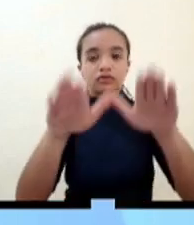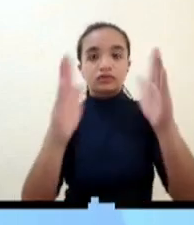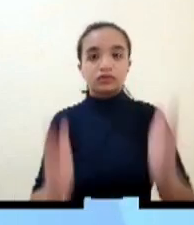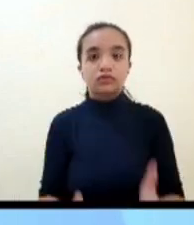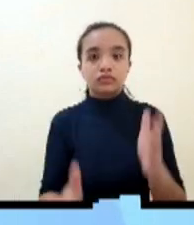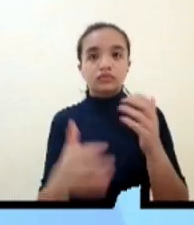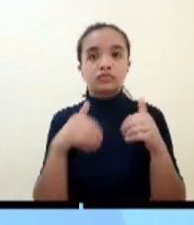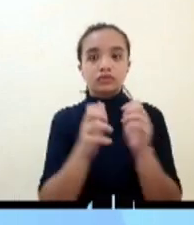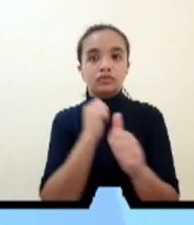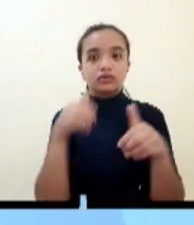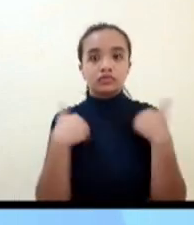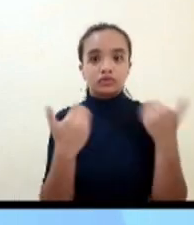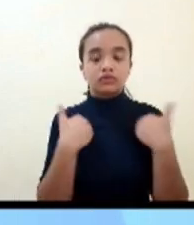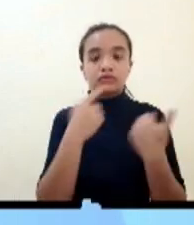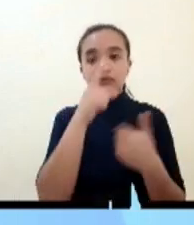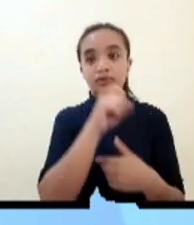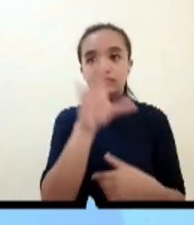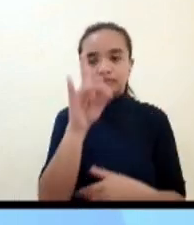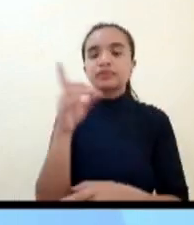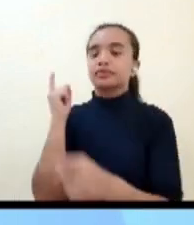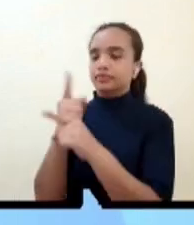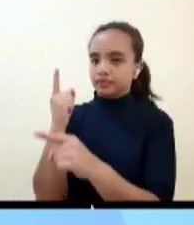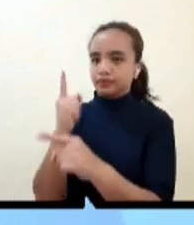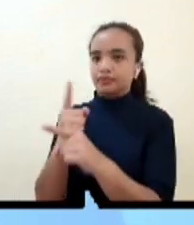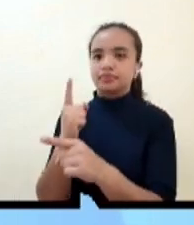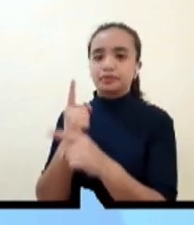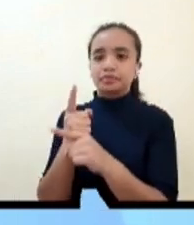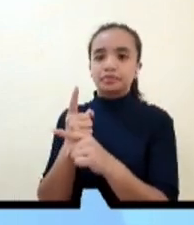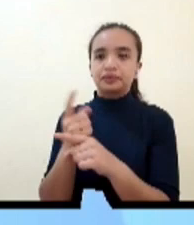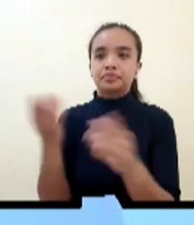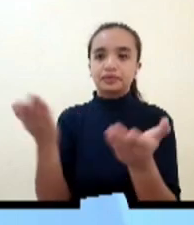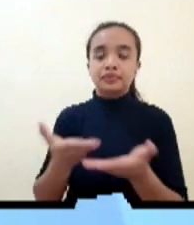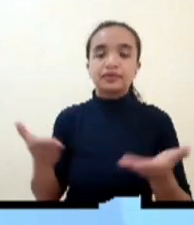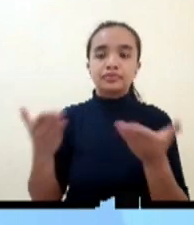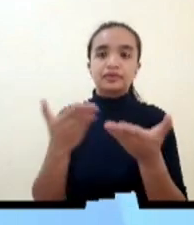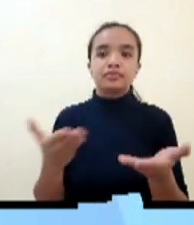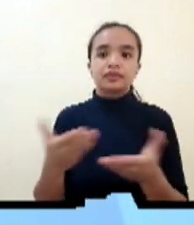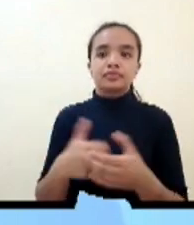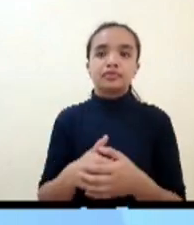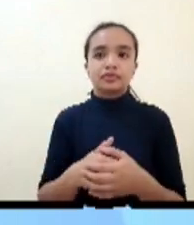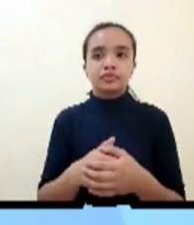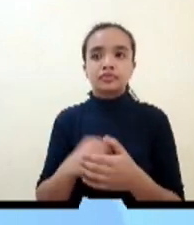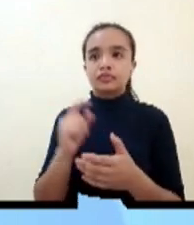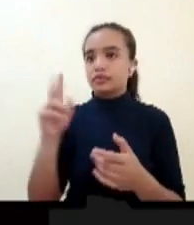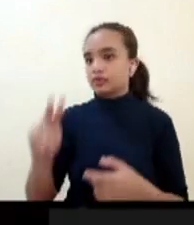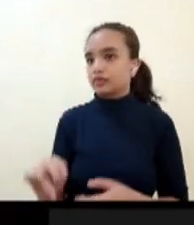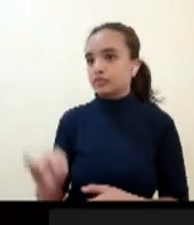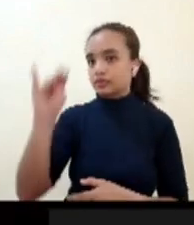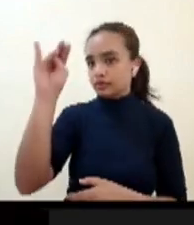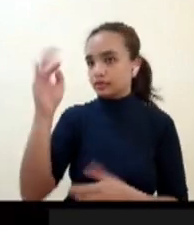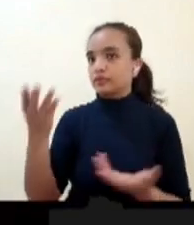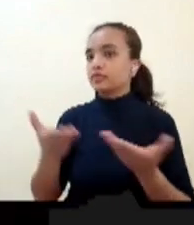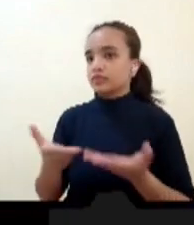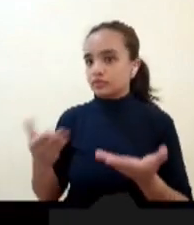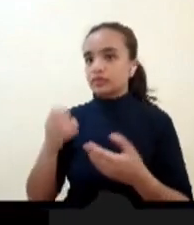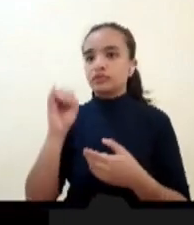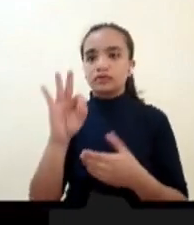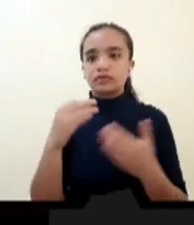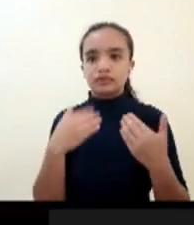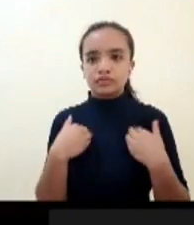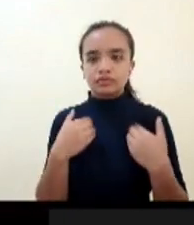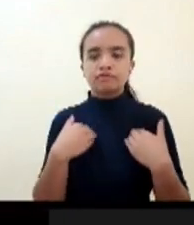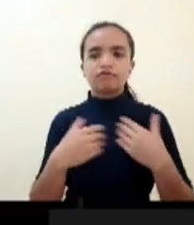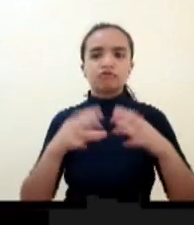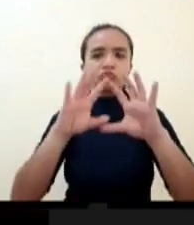old. Wow, grabe. Tama, Miss Diane, no? Dito sa Lumbaan, Bika Pinili, Locos de Arte, andito tayo pag may world record